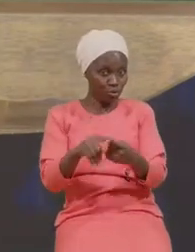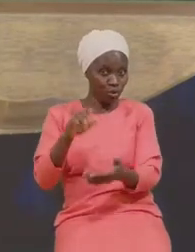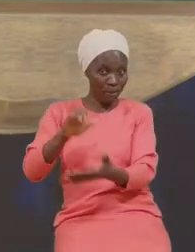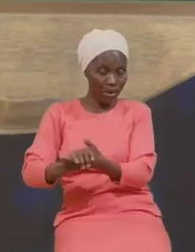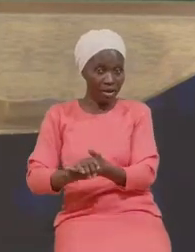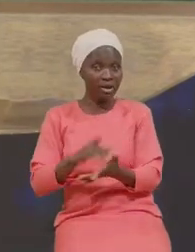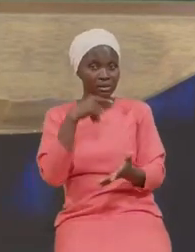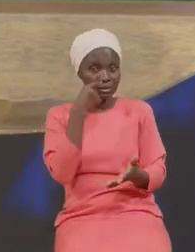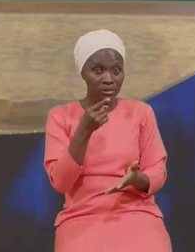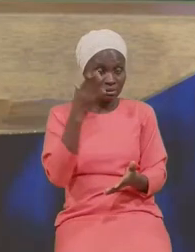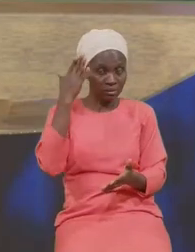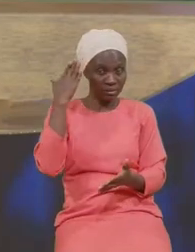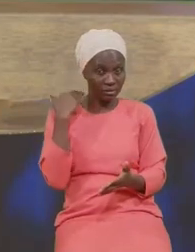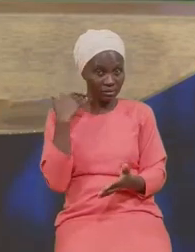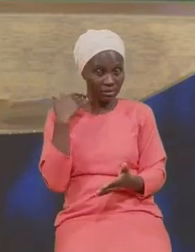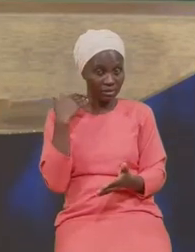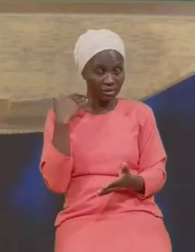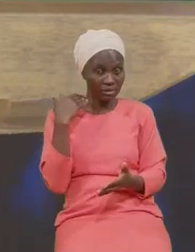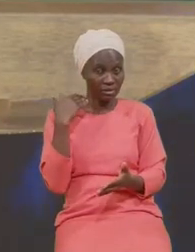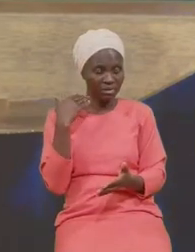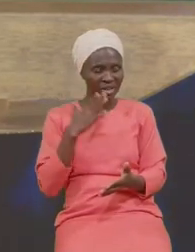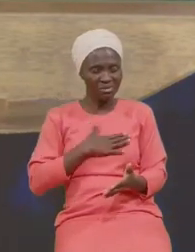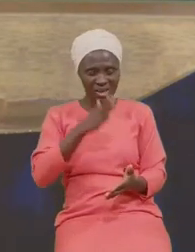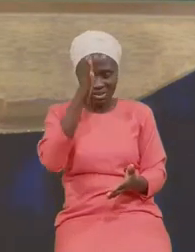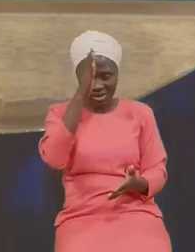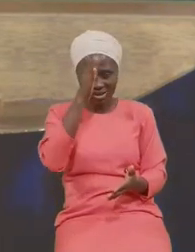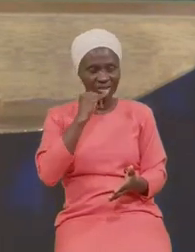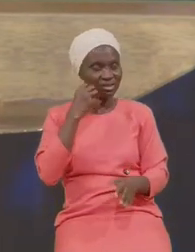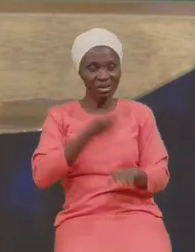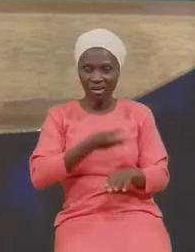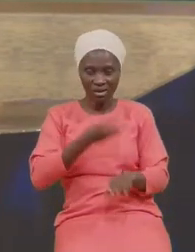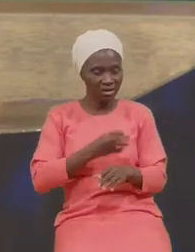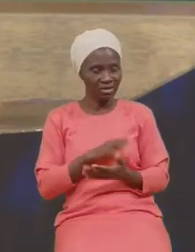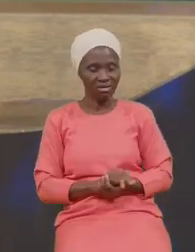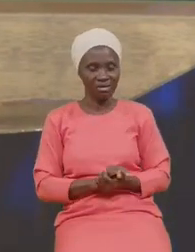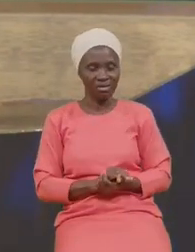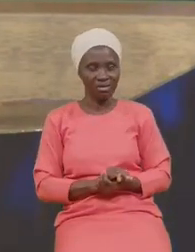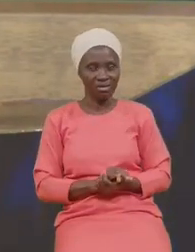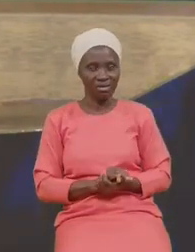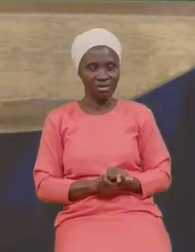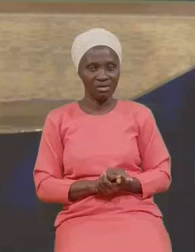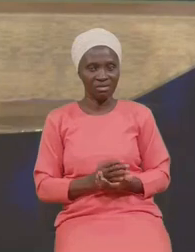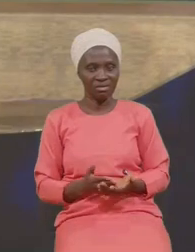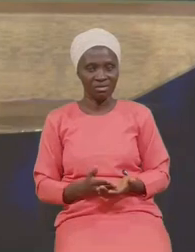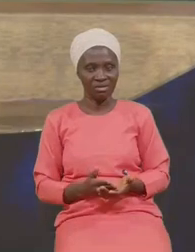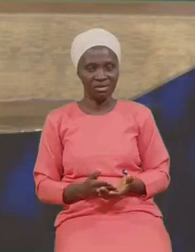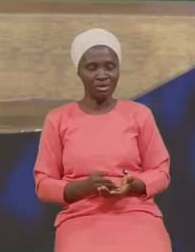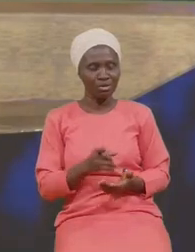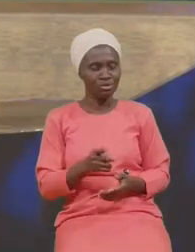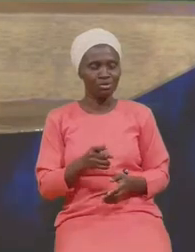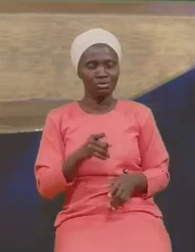marier là ça vous dit que vraiment mon papa est difficile tu ne peux même pas connaître